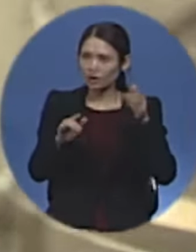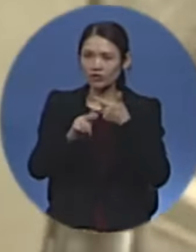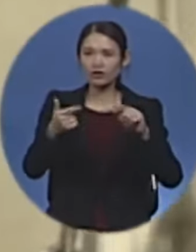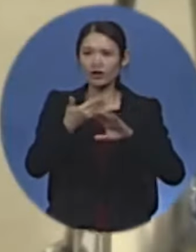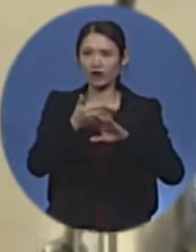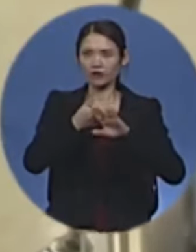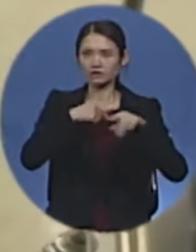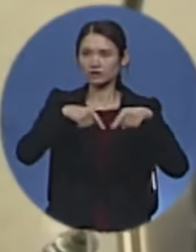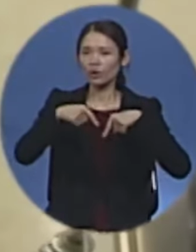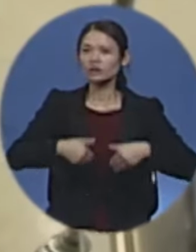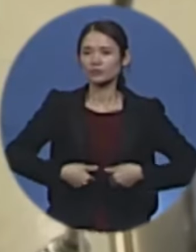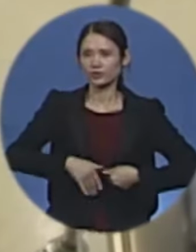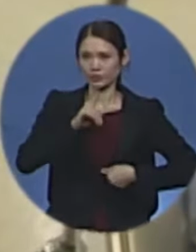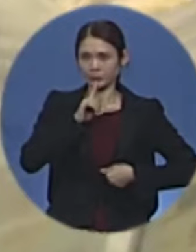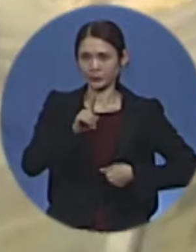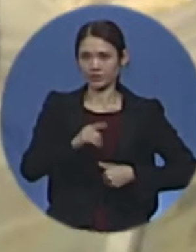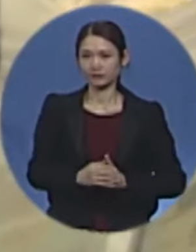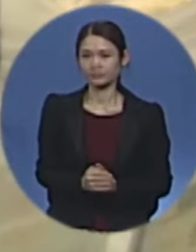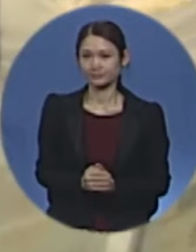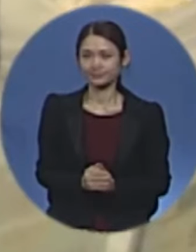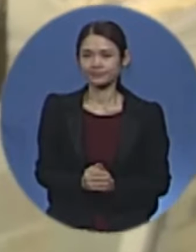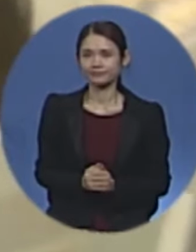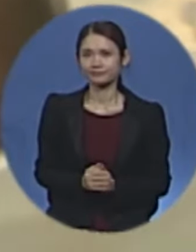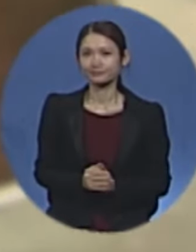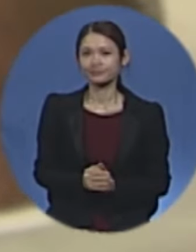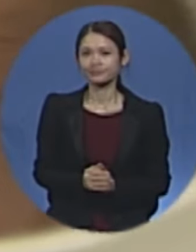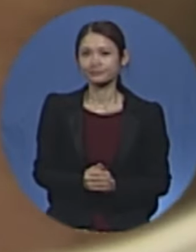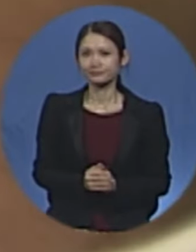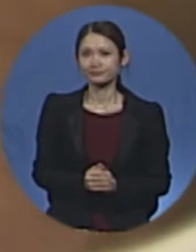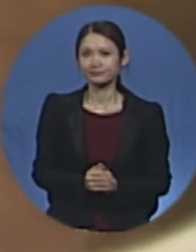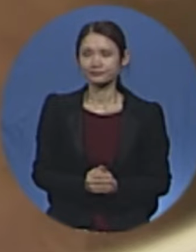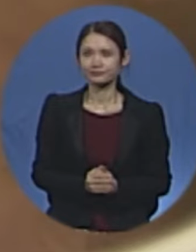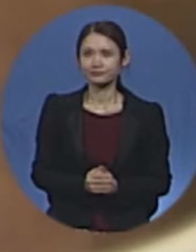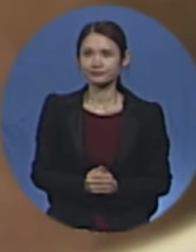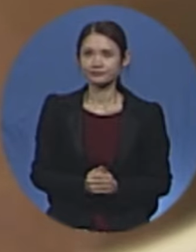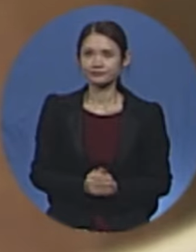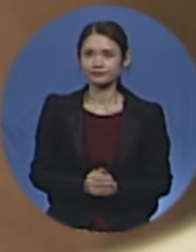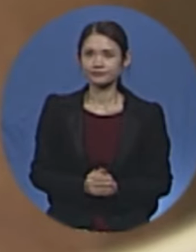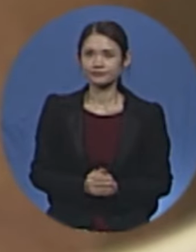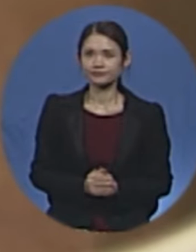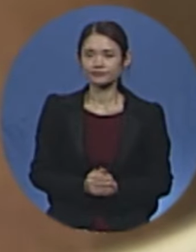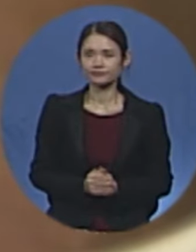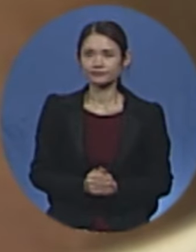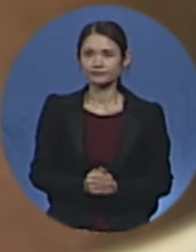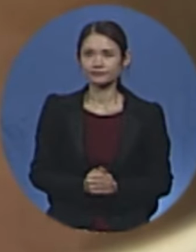정책이 필요하다는 지적도 나오고 있습니다. 복지TV 뉴스 최지입니다.